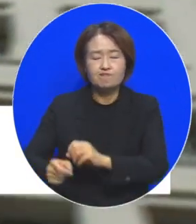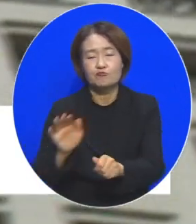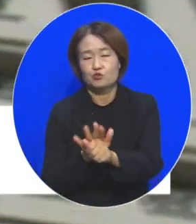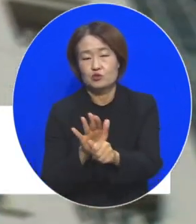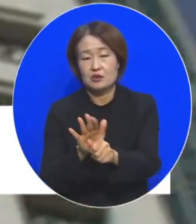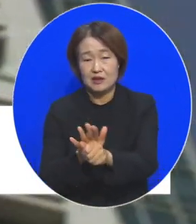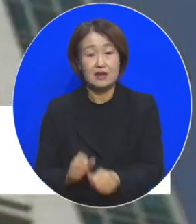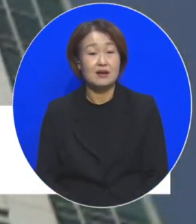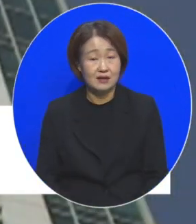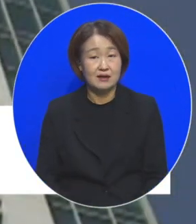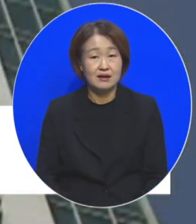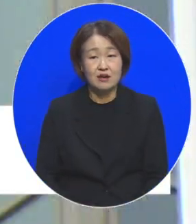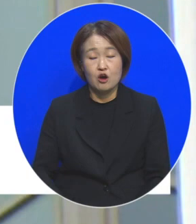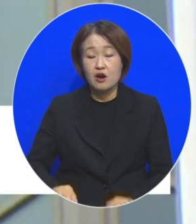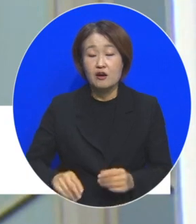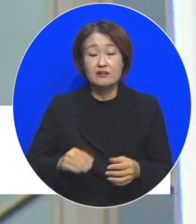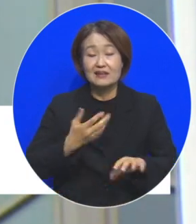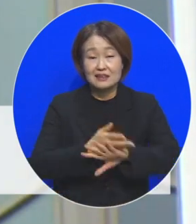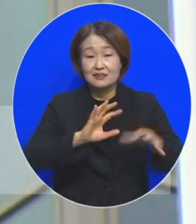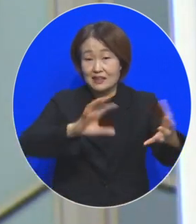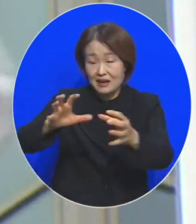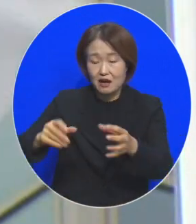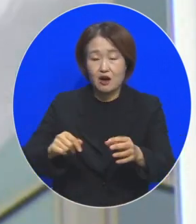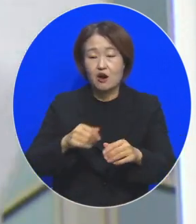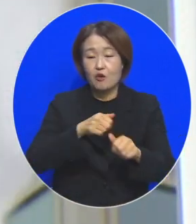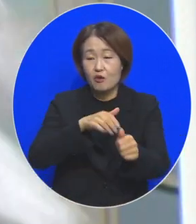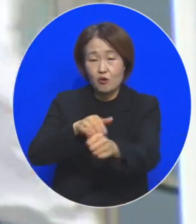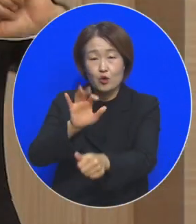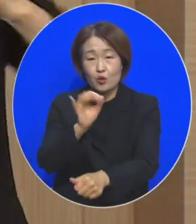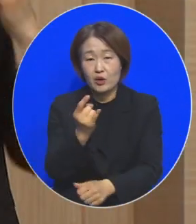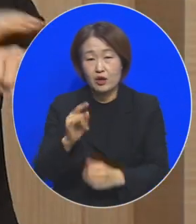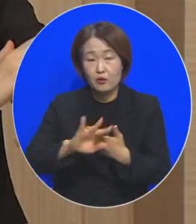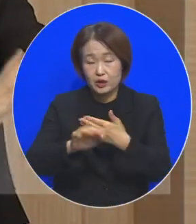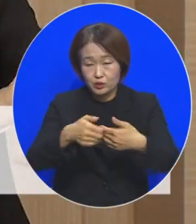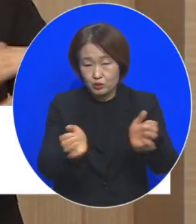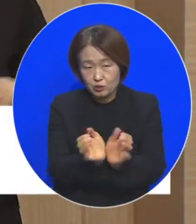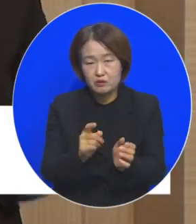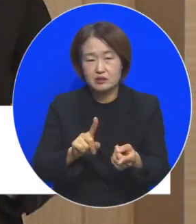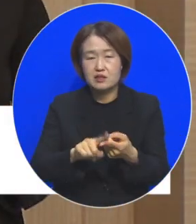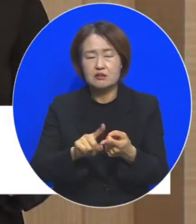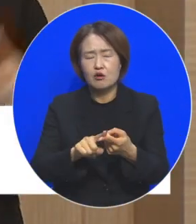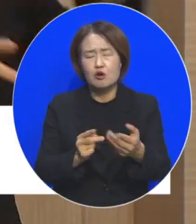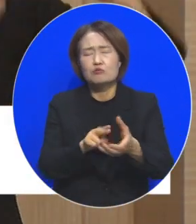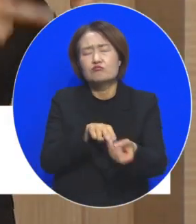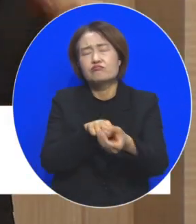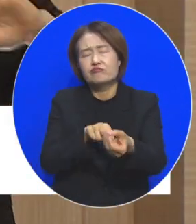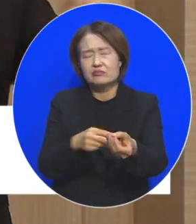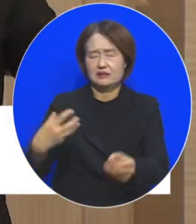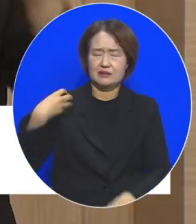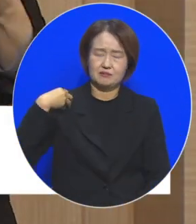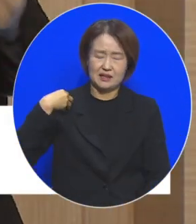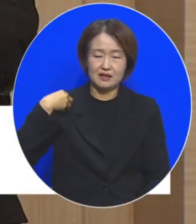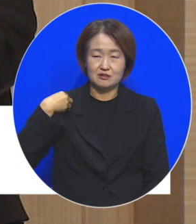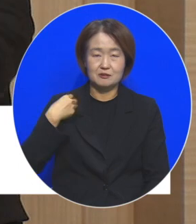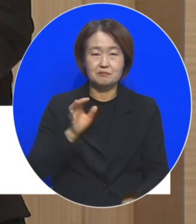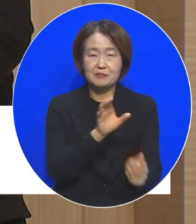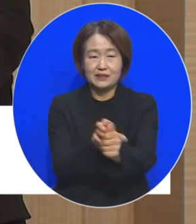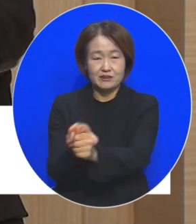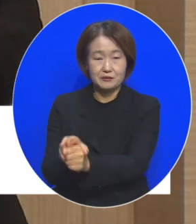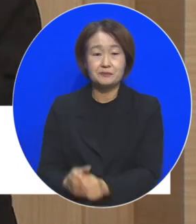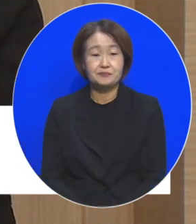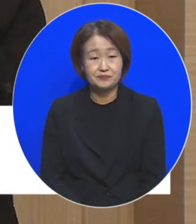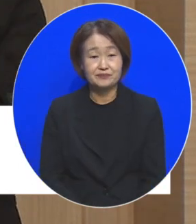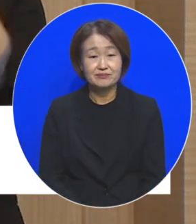재외 공간을 수출 전진기지로 만든다는 구상입니다 우리 산업의 해외 수출 수주 지원 선봉에